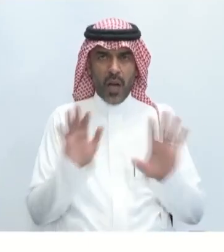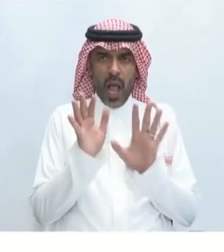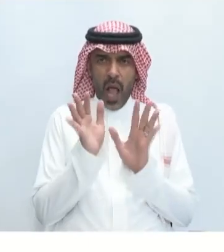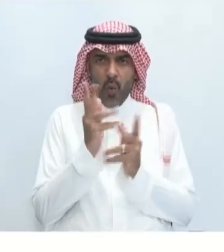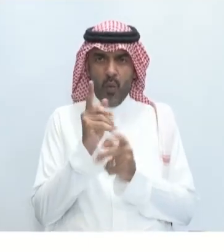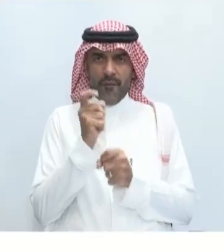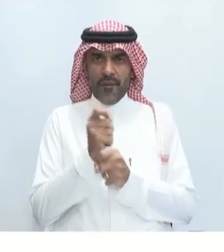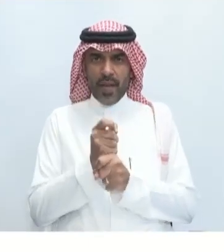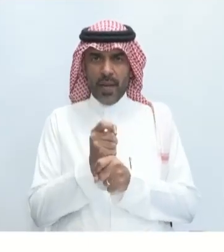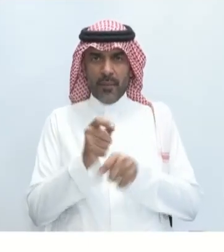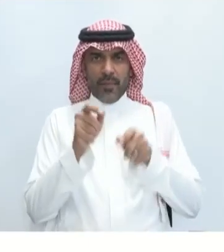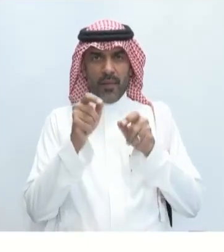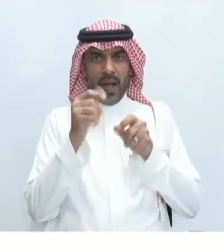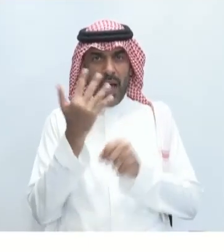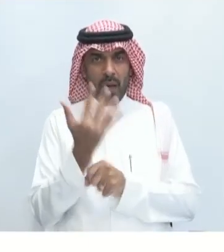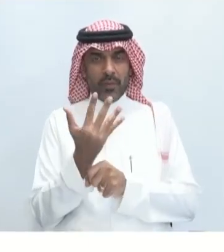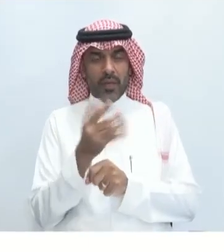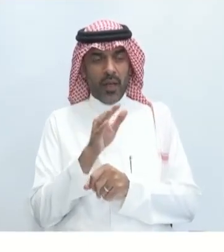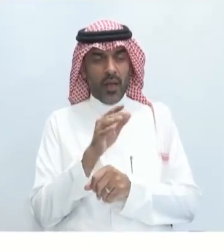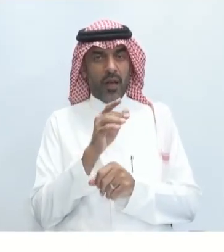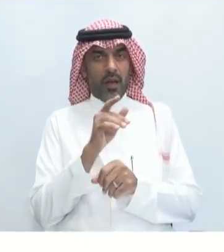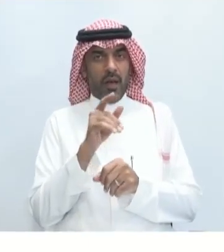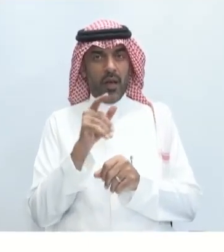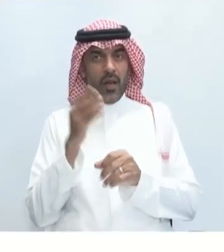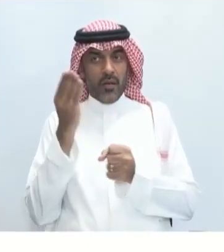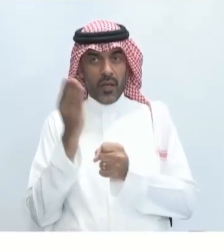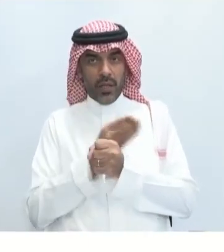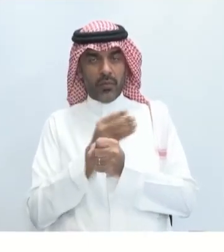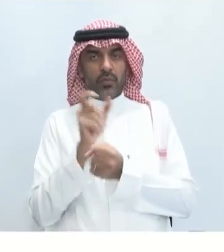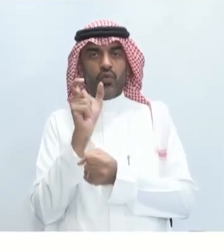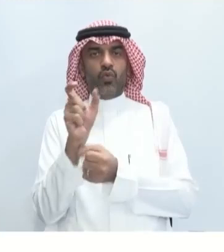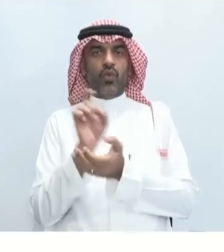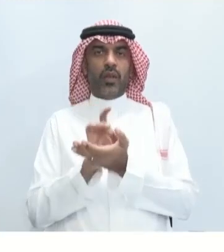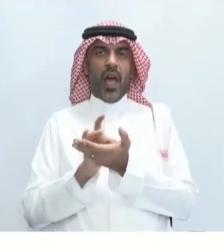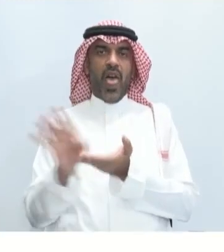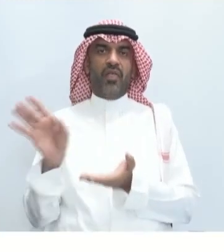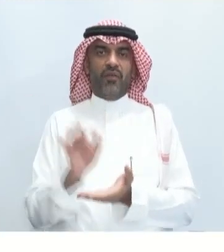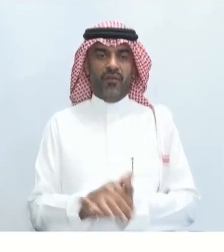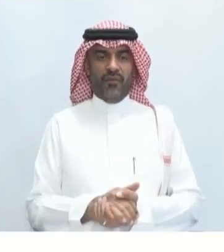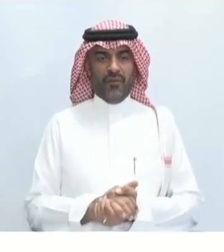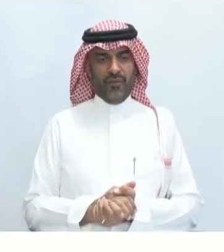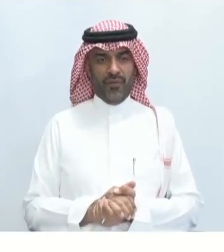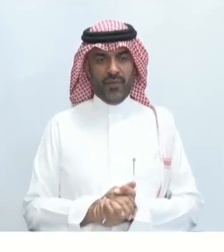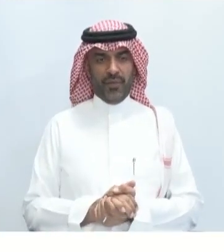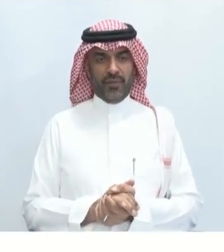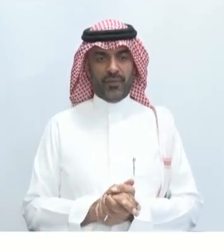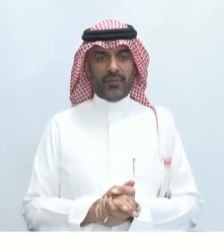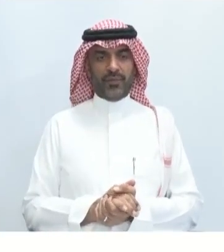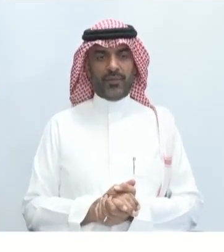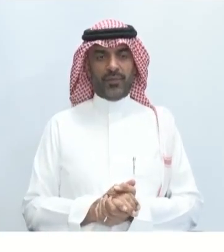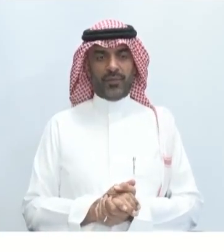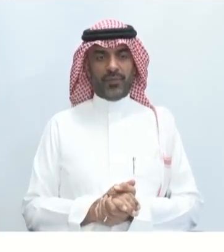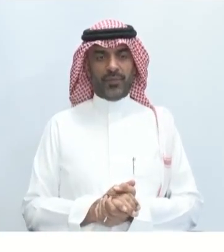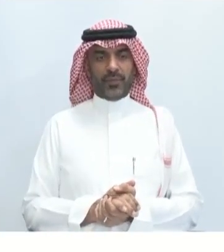كذلك تذهب لفعل مضارع من الافعال الخمسه وهو تذهبون تامل الالف التي